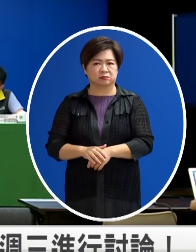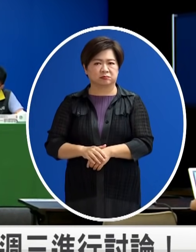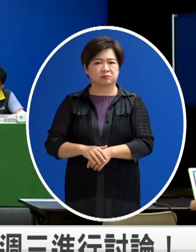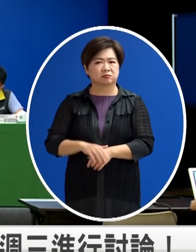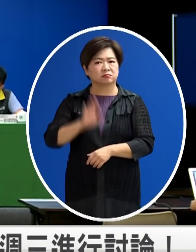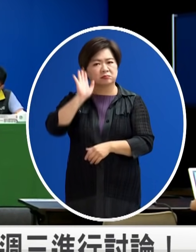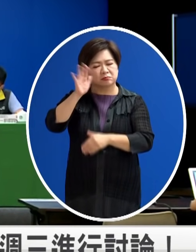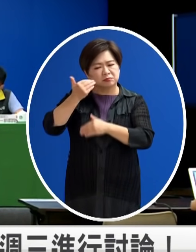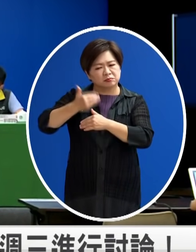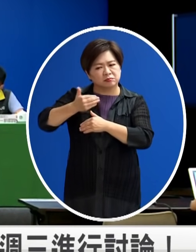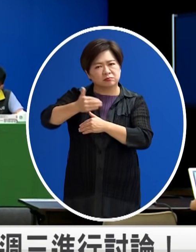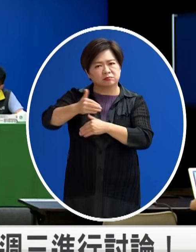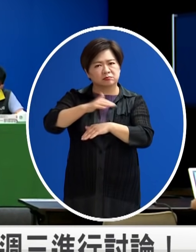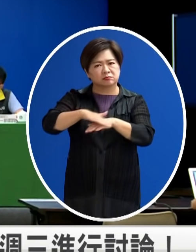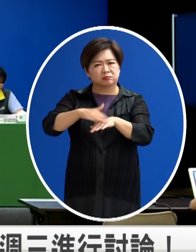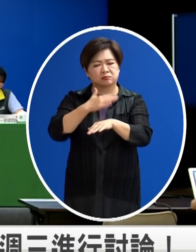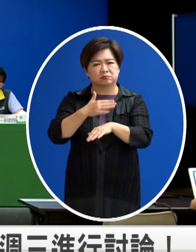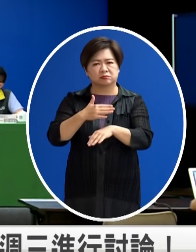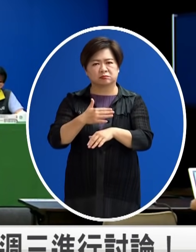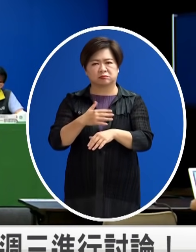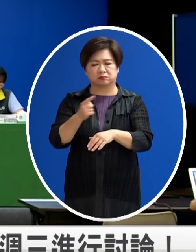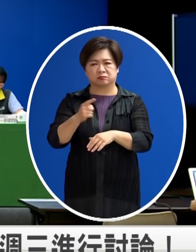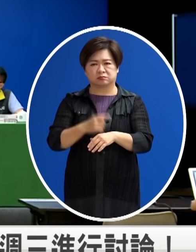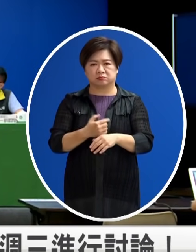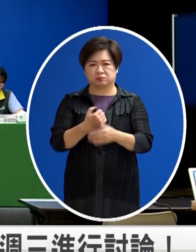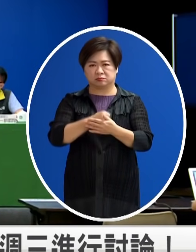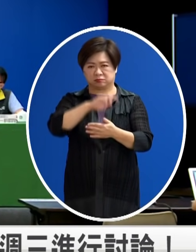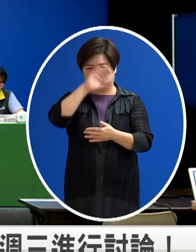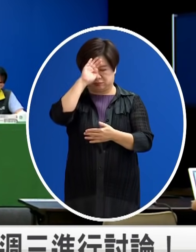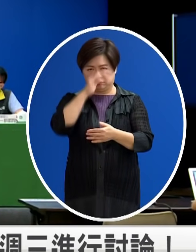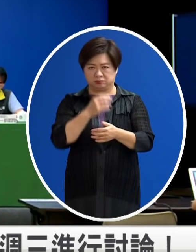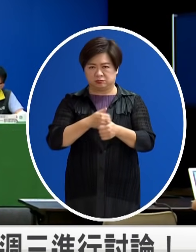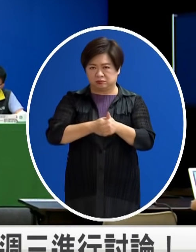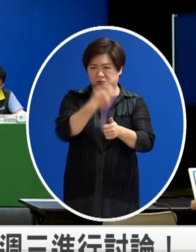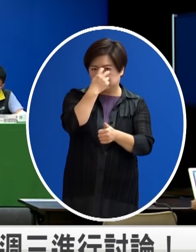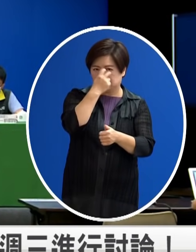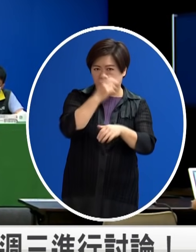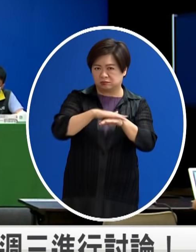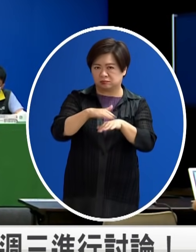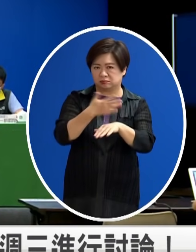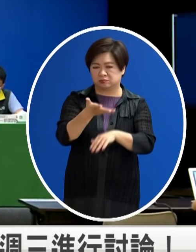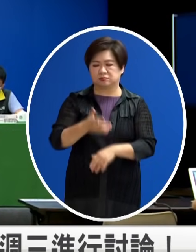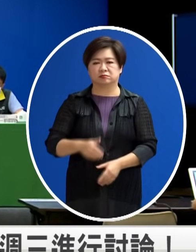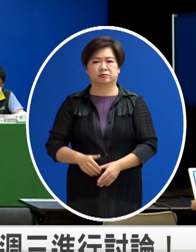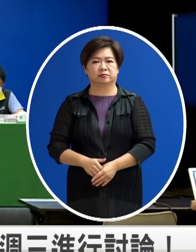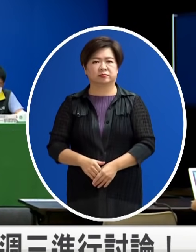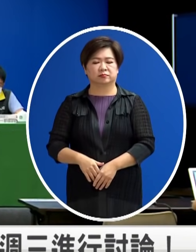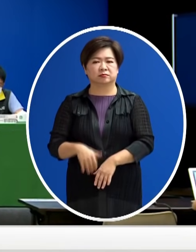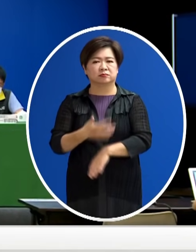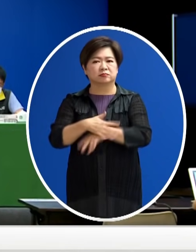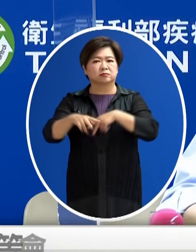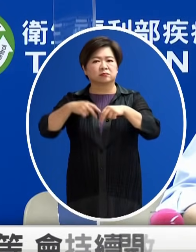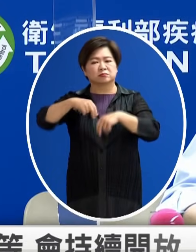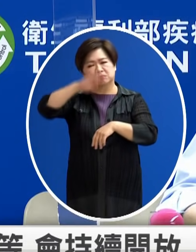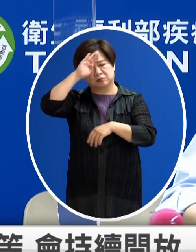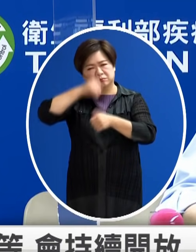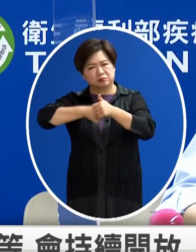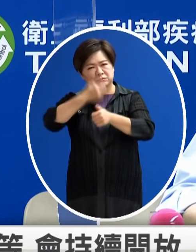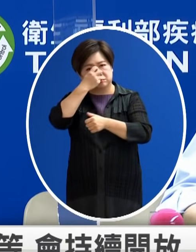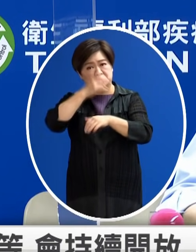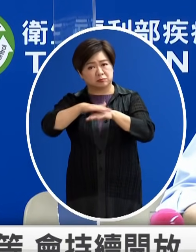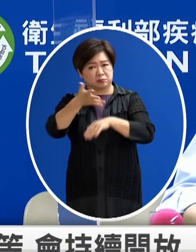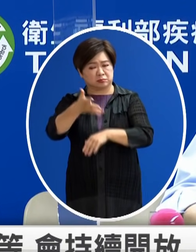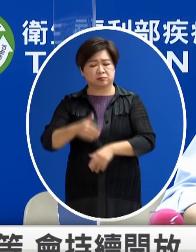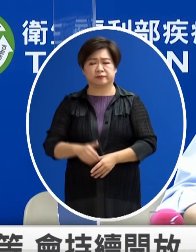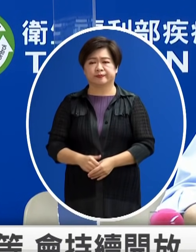期间，是否会做流病调查来确保社区的健康？谢谢。 会。当然，